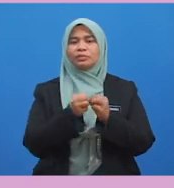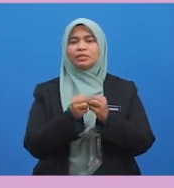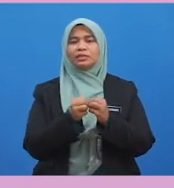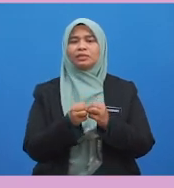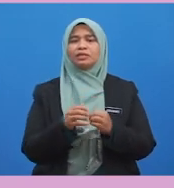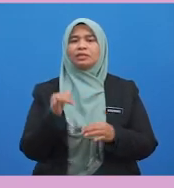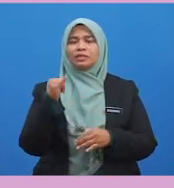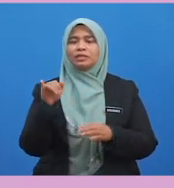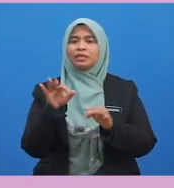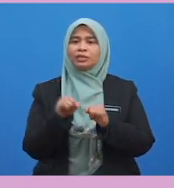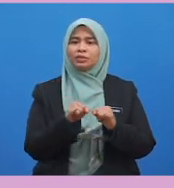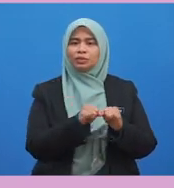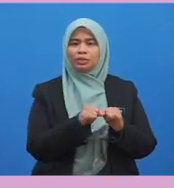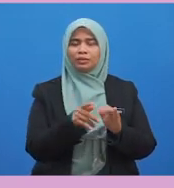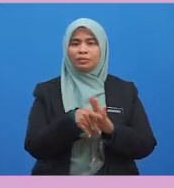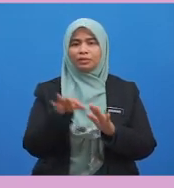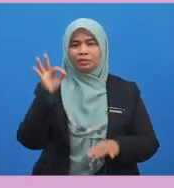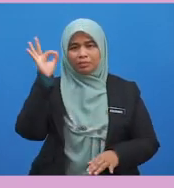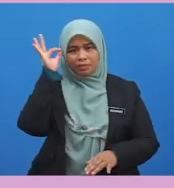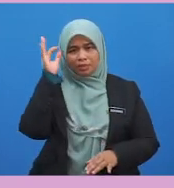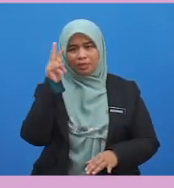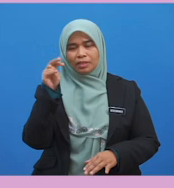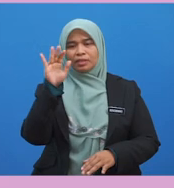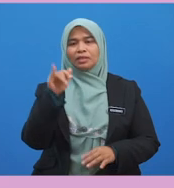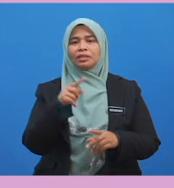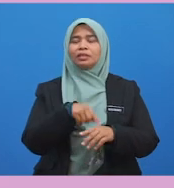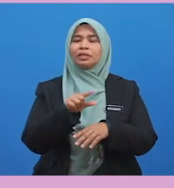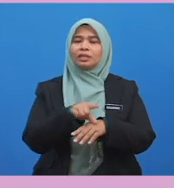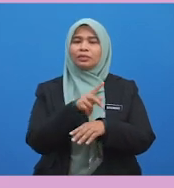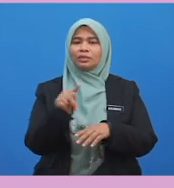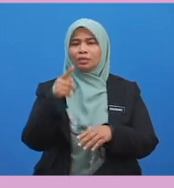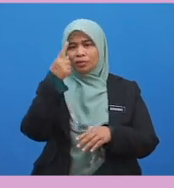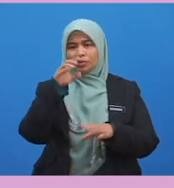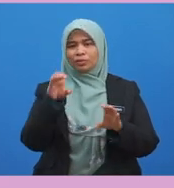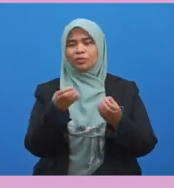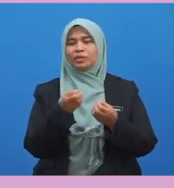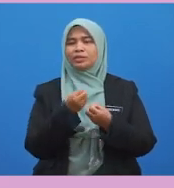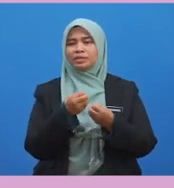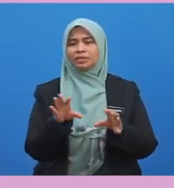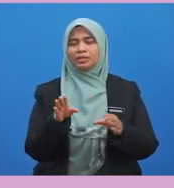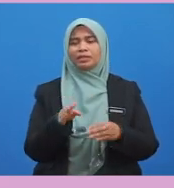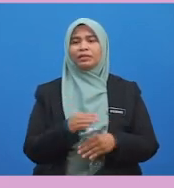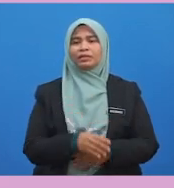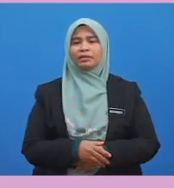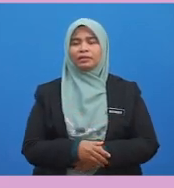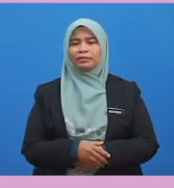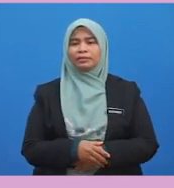juga merupakan pemikiran yang digunakan untuk membuat pilihan penyelesaian tanpa